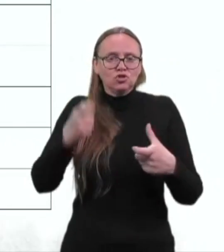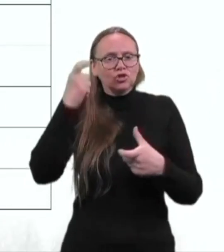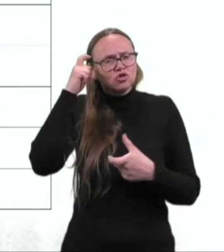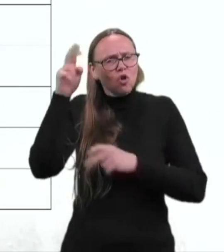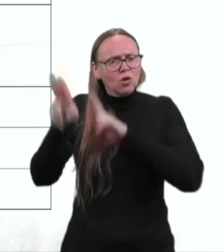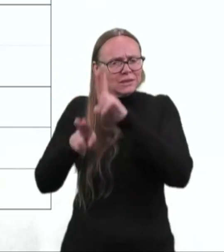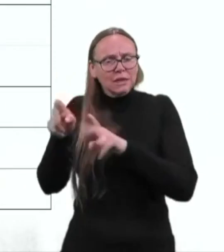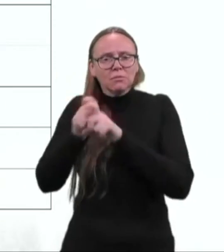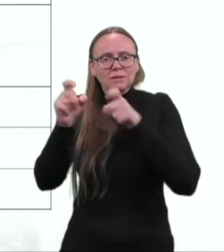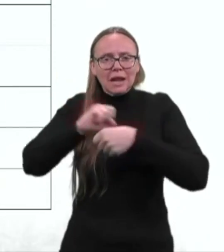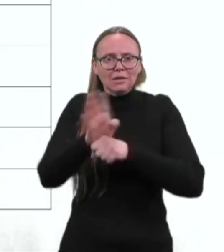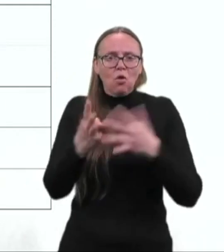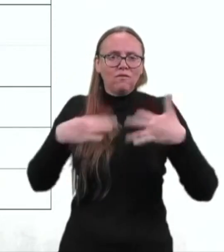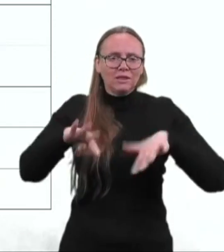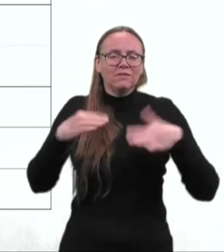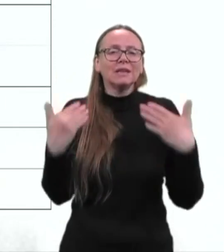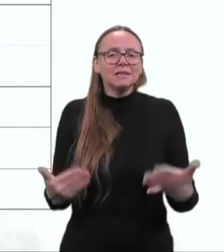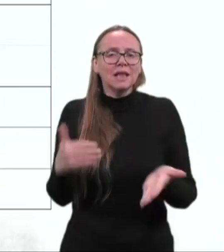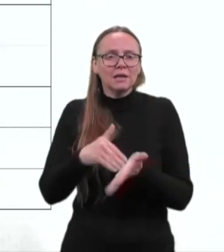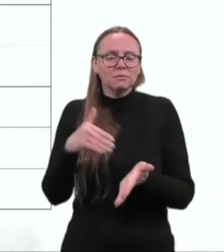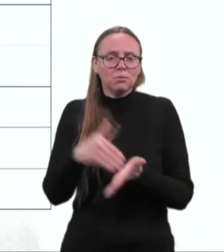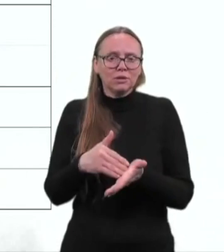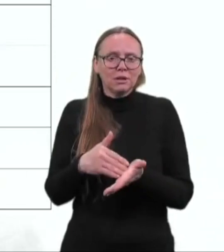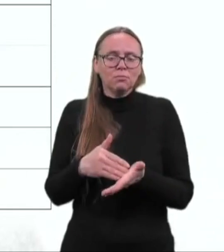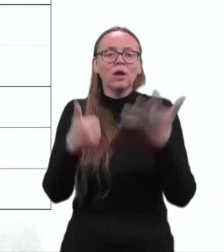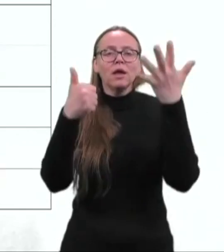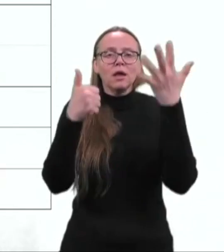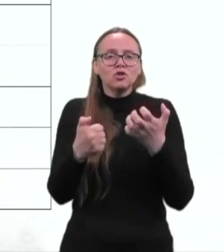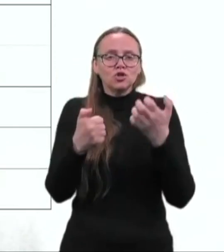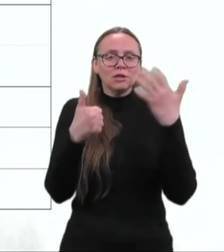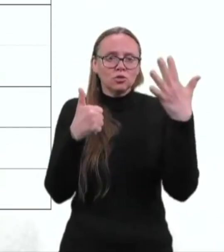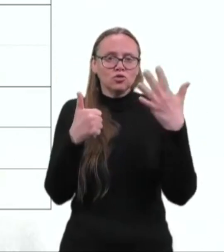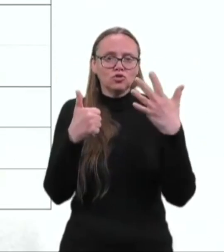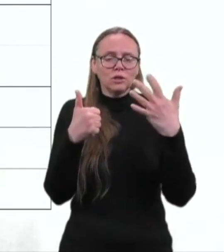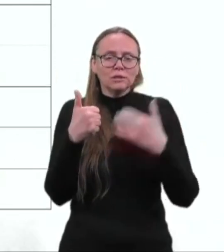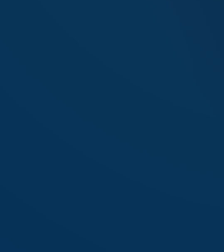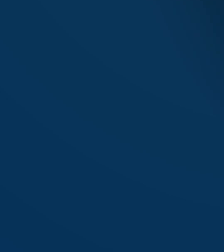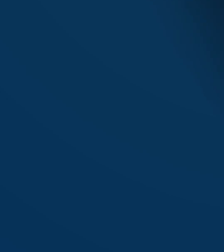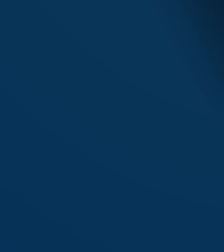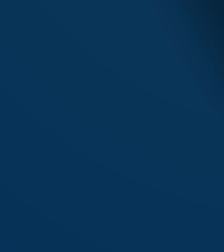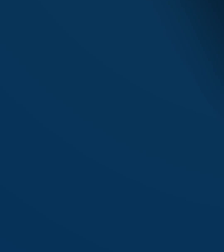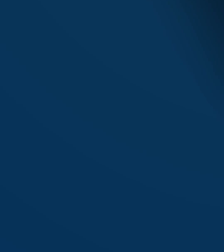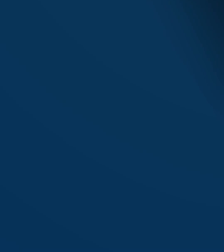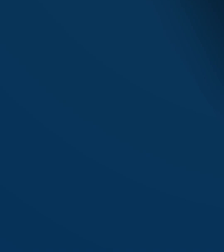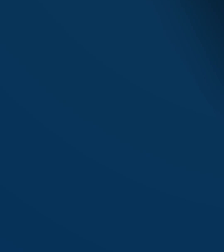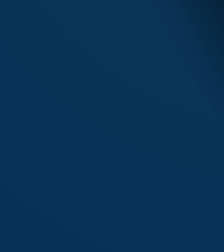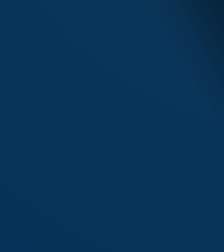oskrbo zaradi COVID-19 danes potrebuje 636 pacientov.